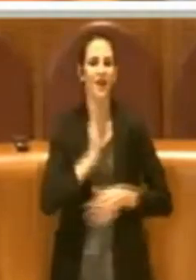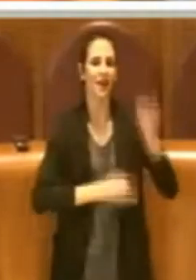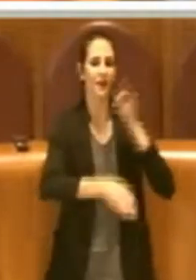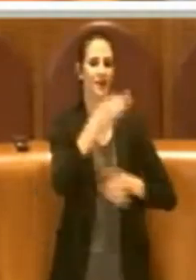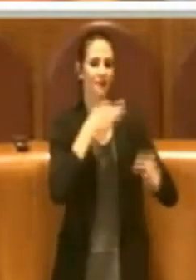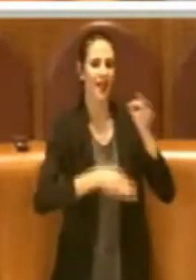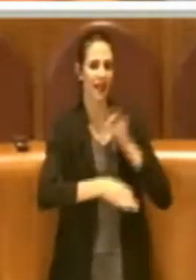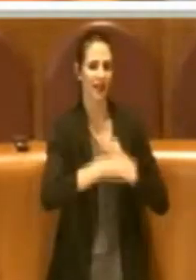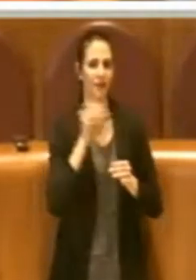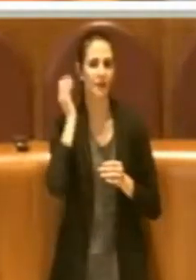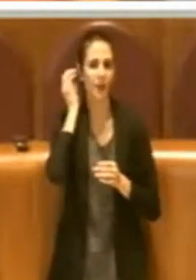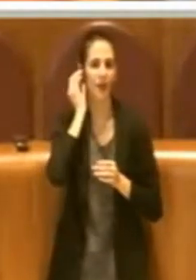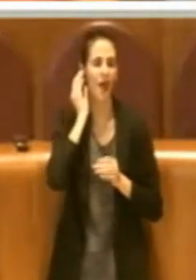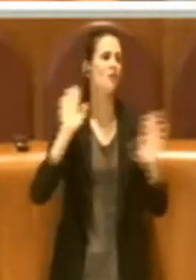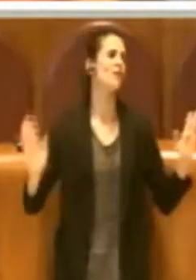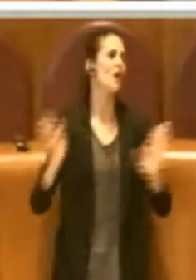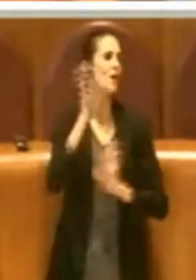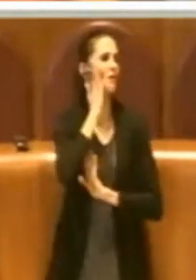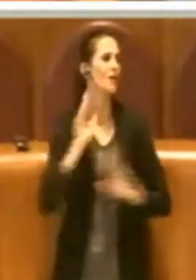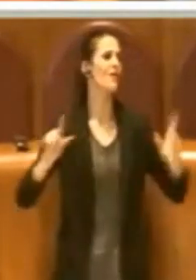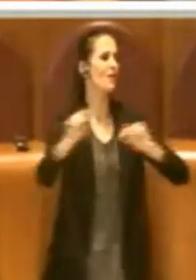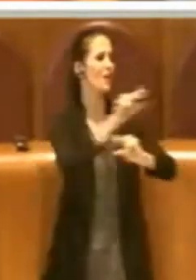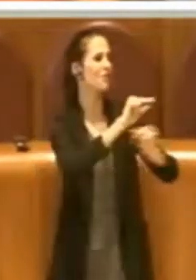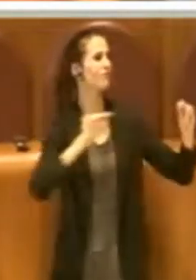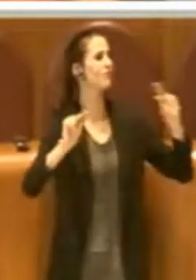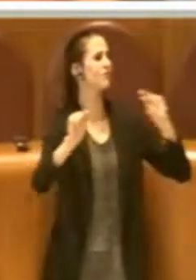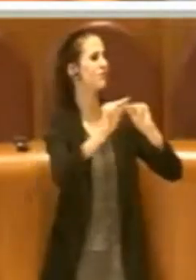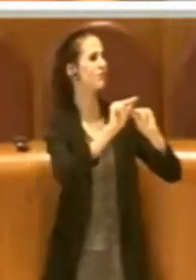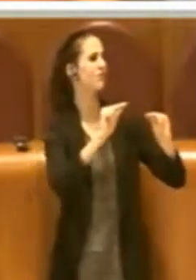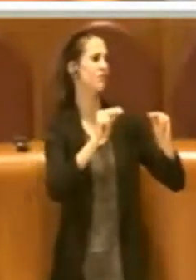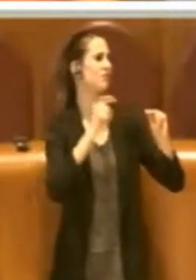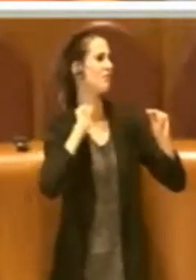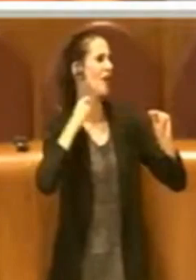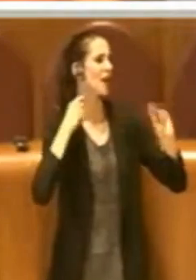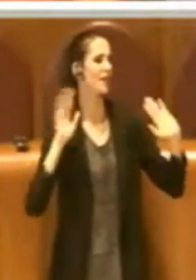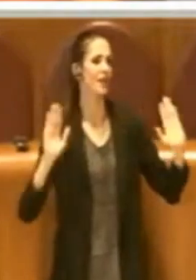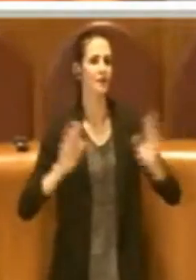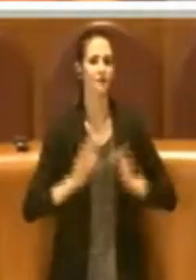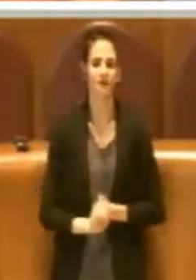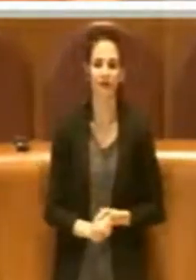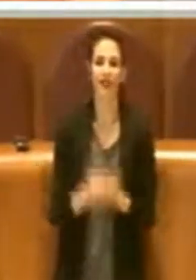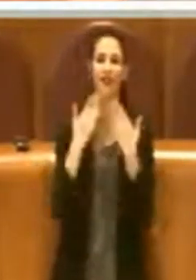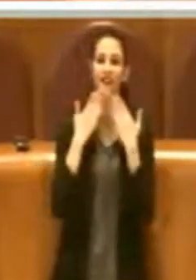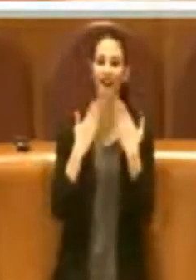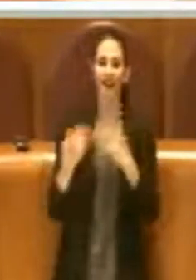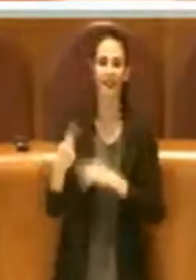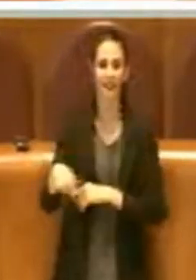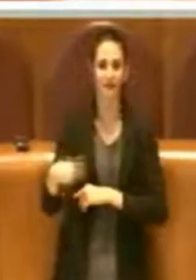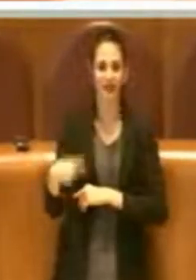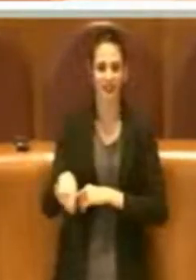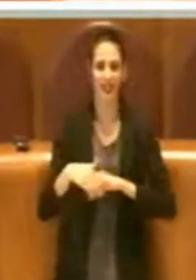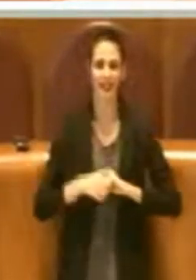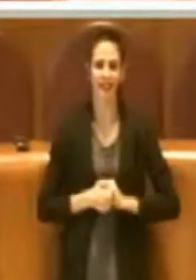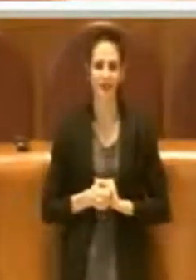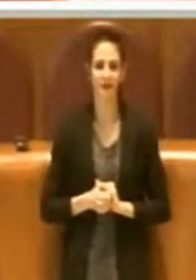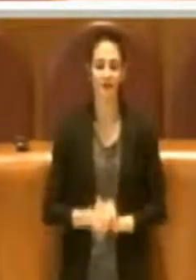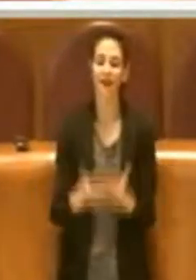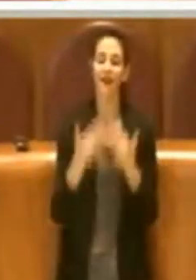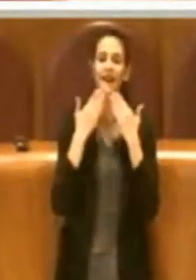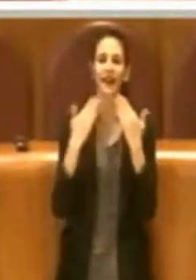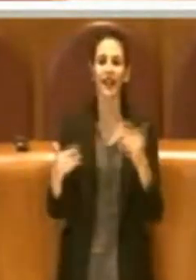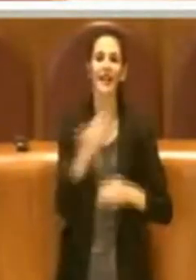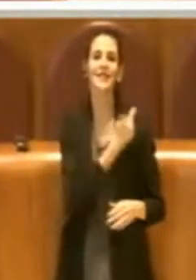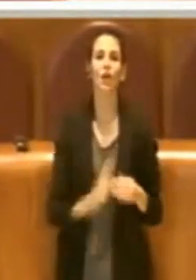Grazie. Palma, Diago, cortesemente. Grazie. Grazie Presidente. E un grazie al